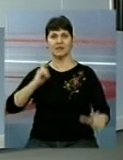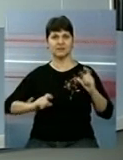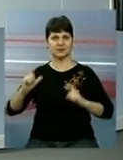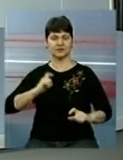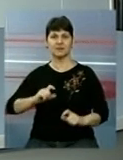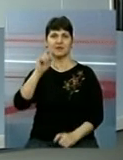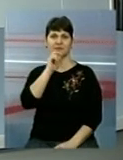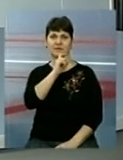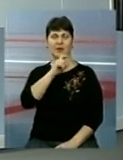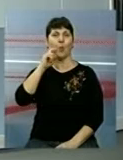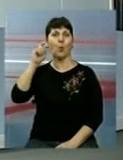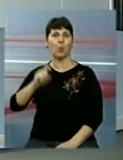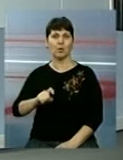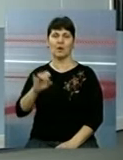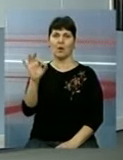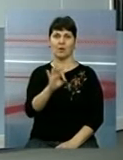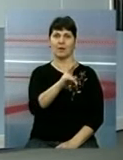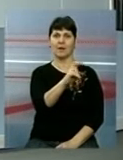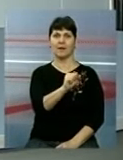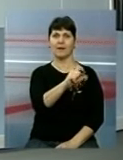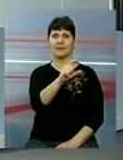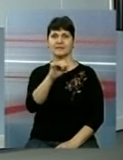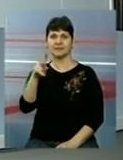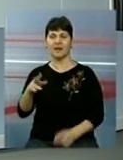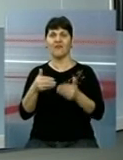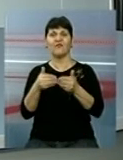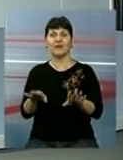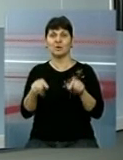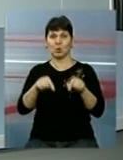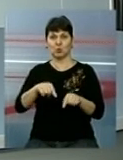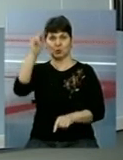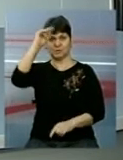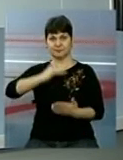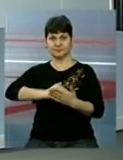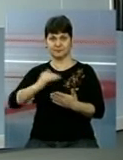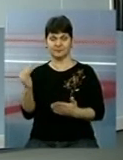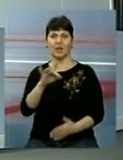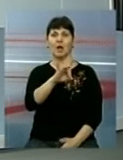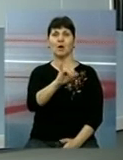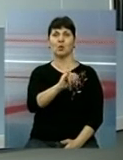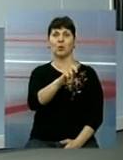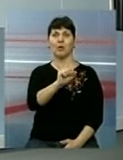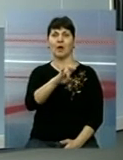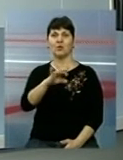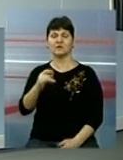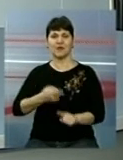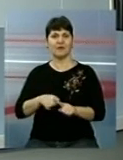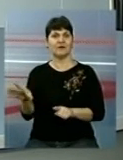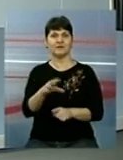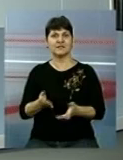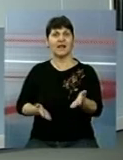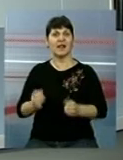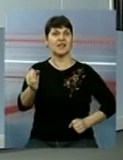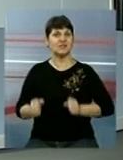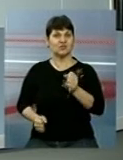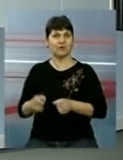Вінницького університету Україна Олександр Казік і випускниця цього вишу Наталя Рубановська. Усі – біатлоністи, повідомляє